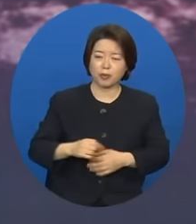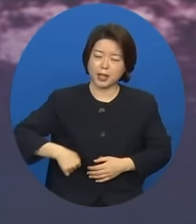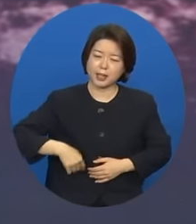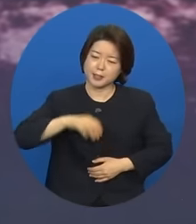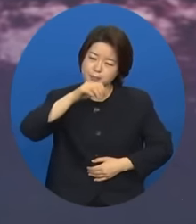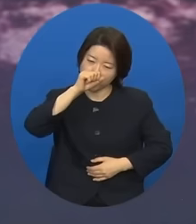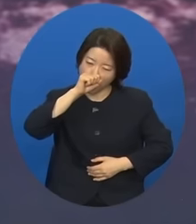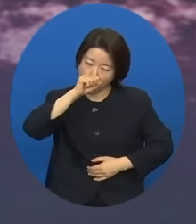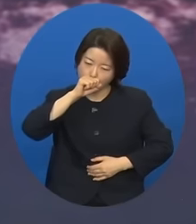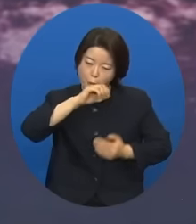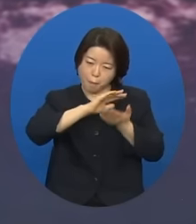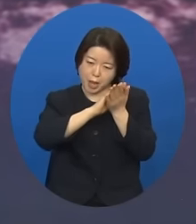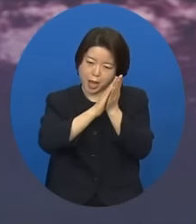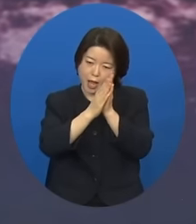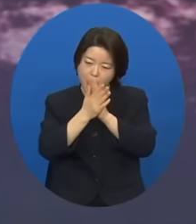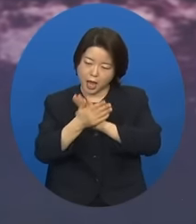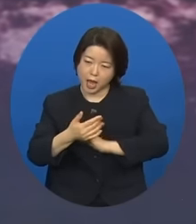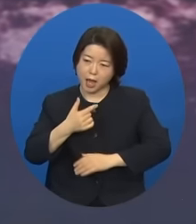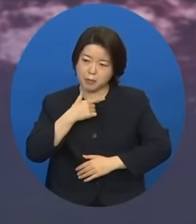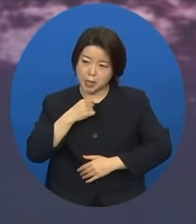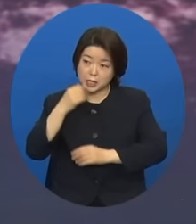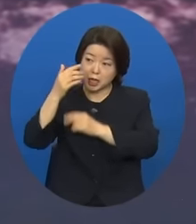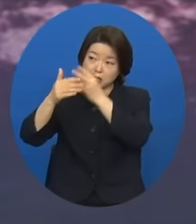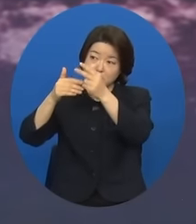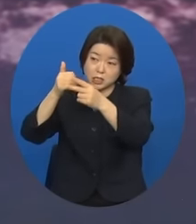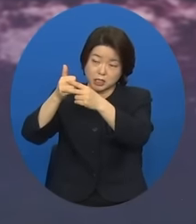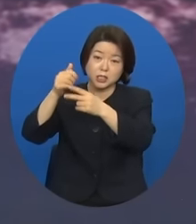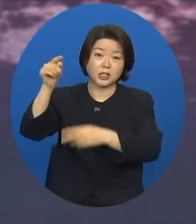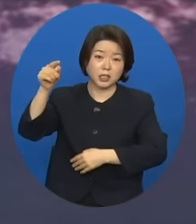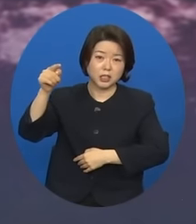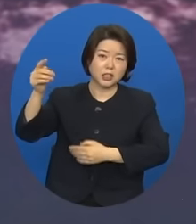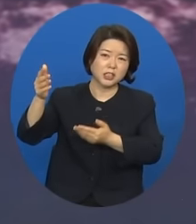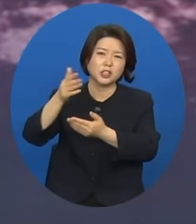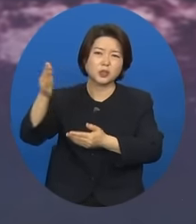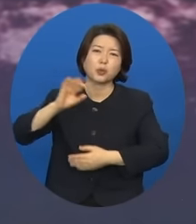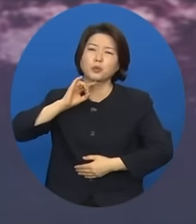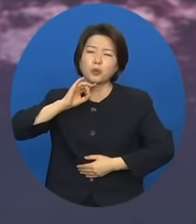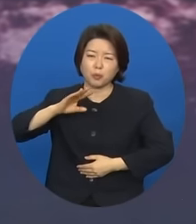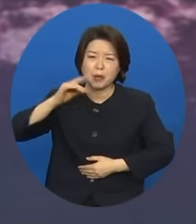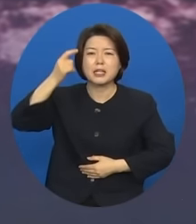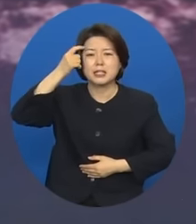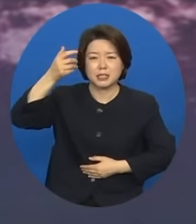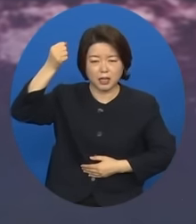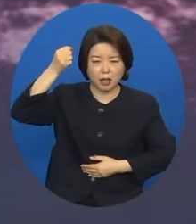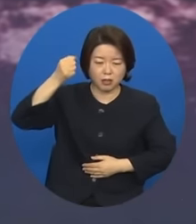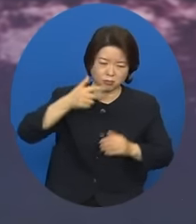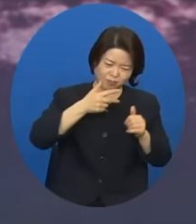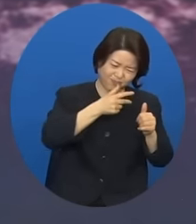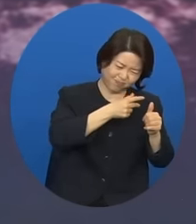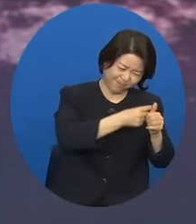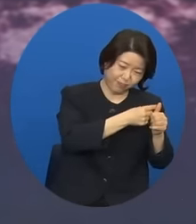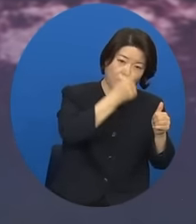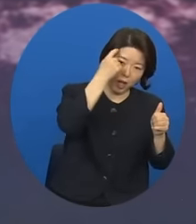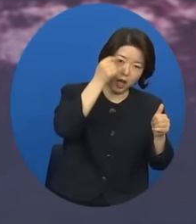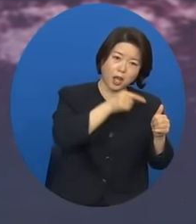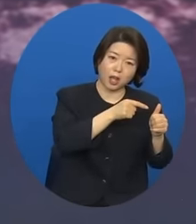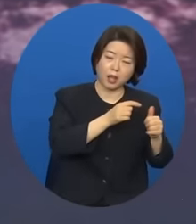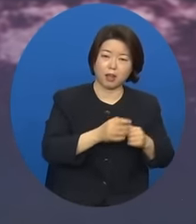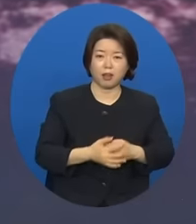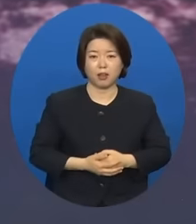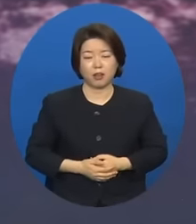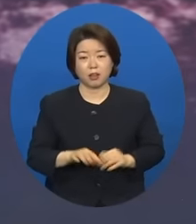바라는 신이라는 거예요이 정도로 생각을 해요 이것이 머리에 박혀 있으니까요 그들의